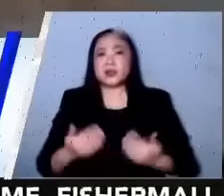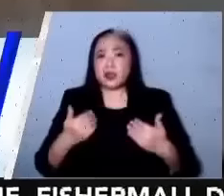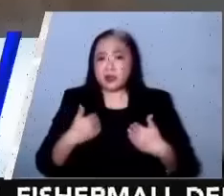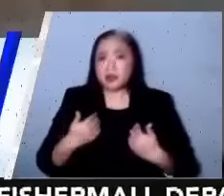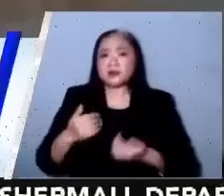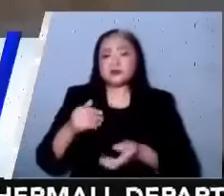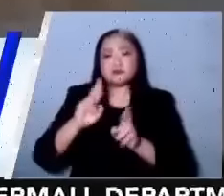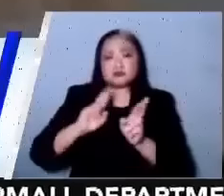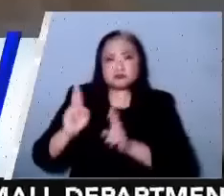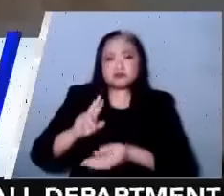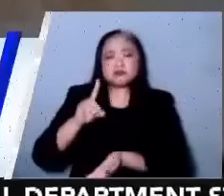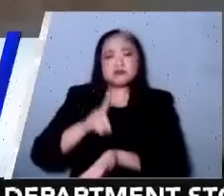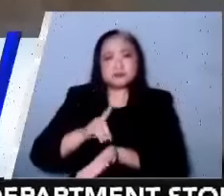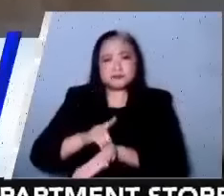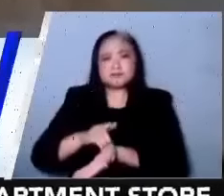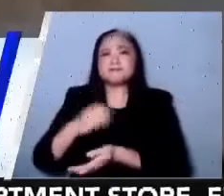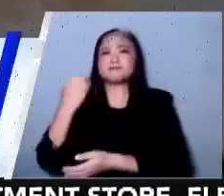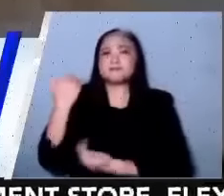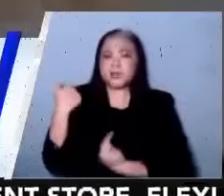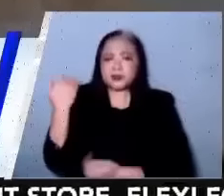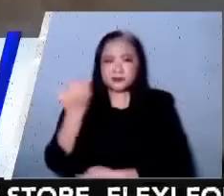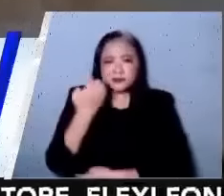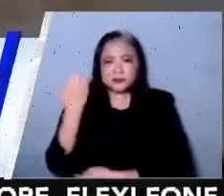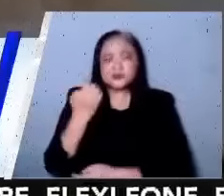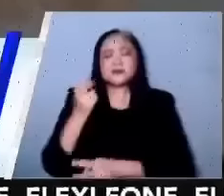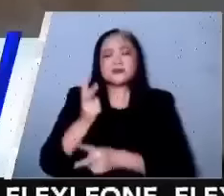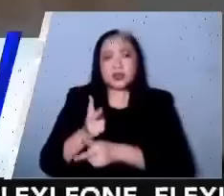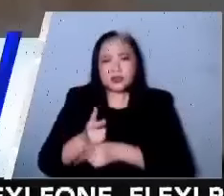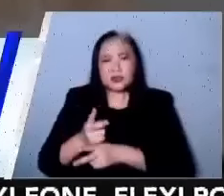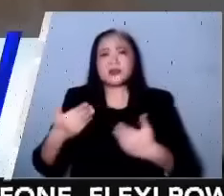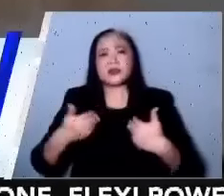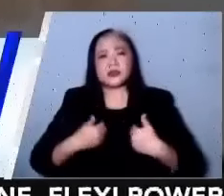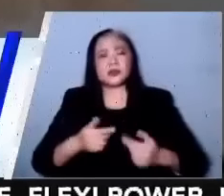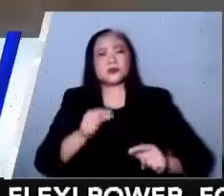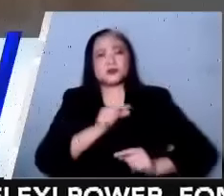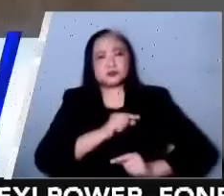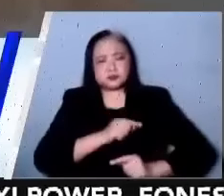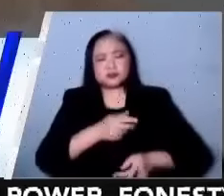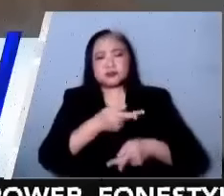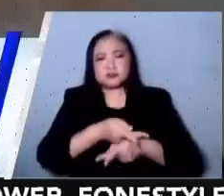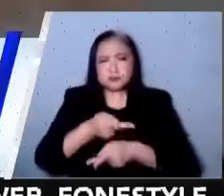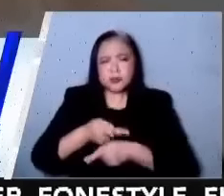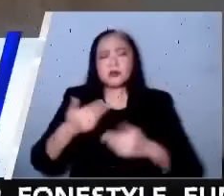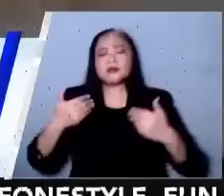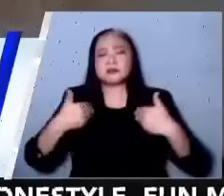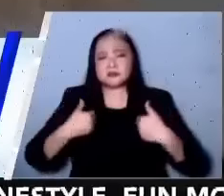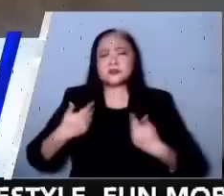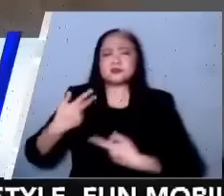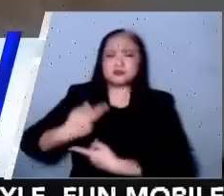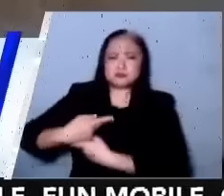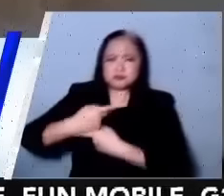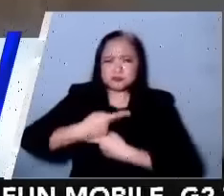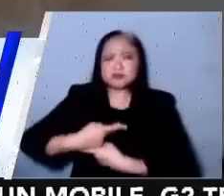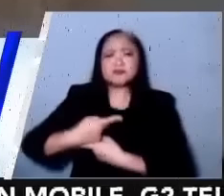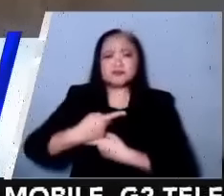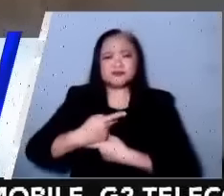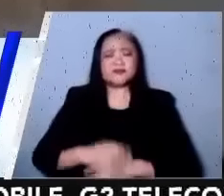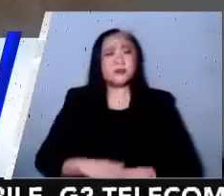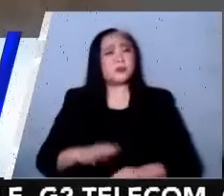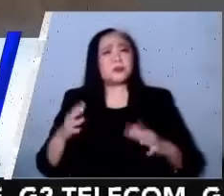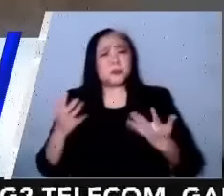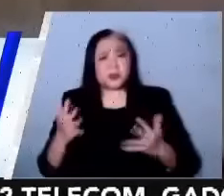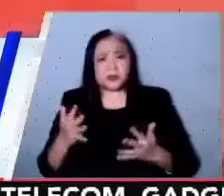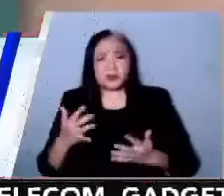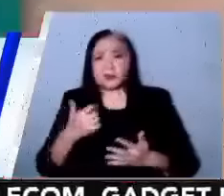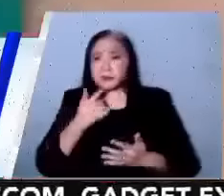meron po kami mga ambulansya, meron kami mga security officers. Wala po, alagang-alaga po ako sa set. Wala pong